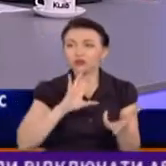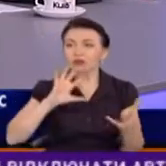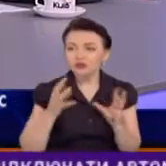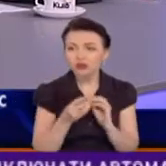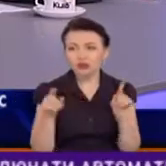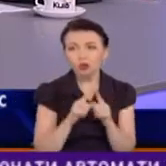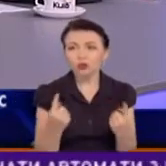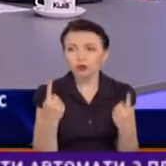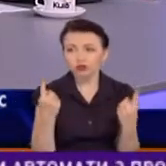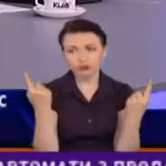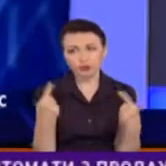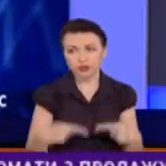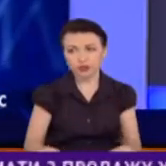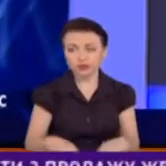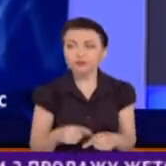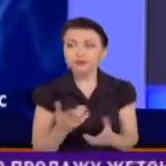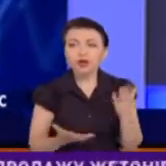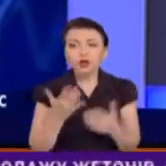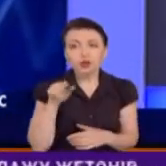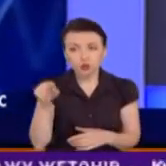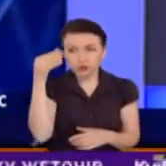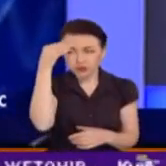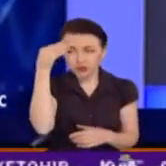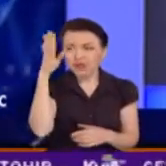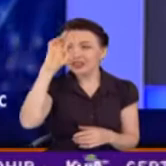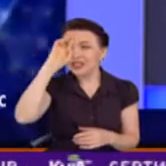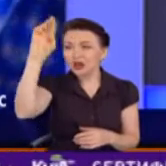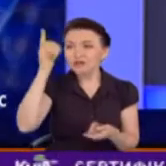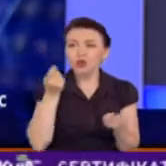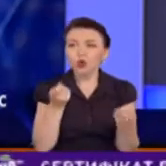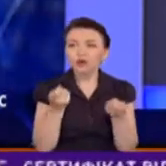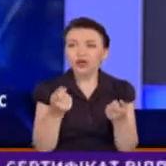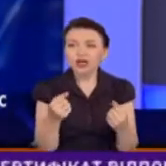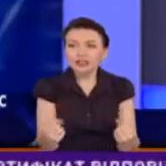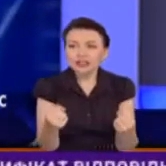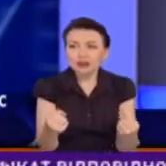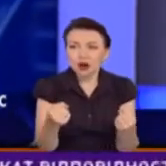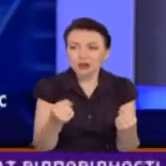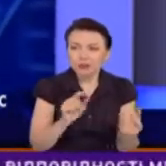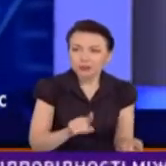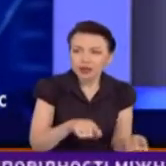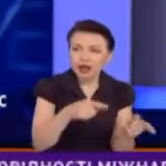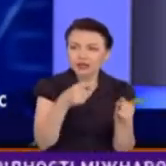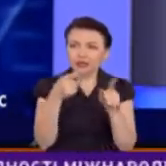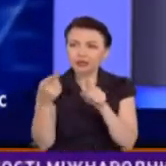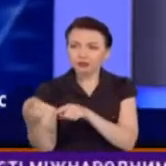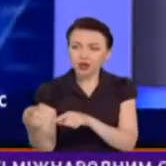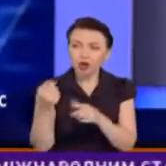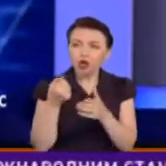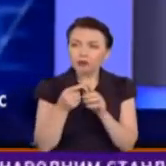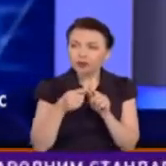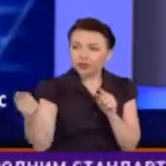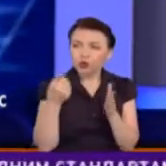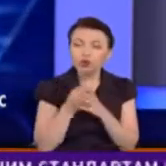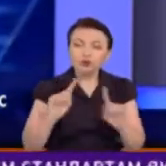такої масштабної кризи. Якщо ви маєте на увазі державне регулювання тримати перехідний період до створення